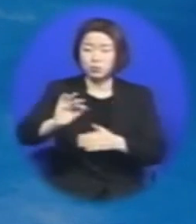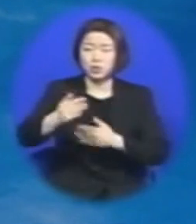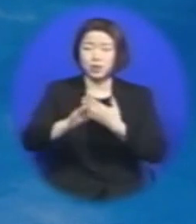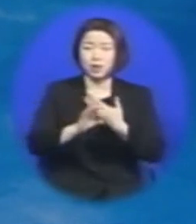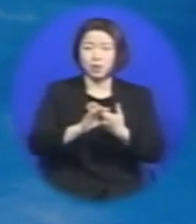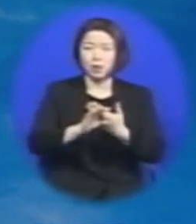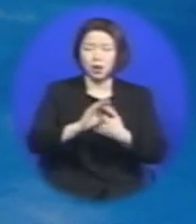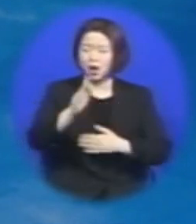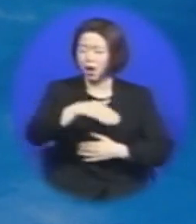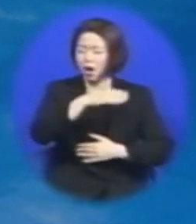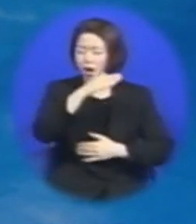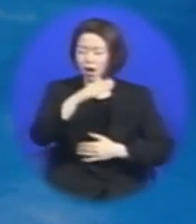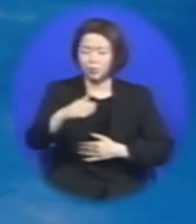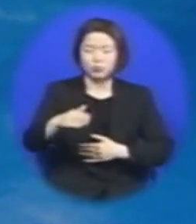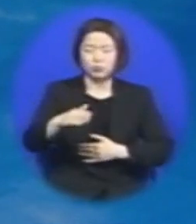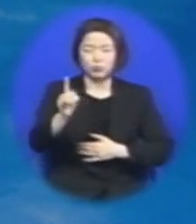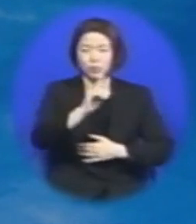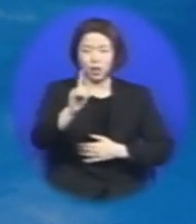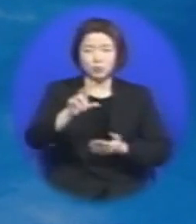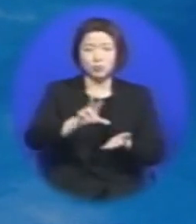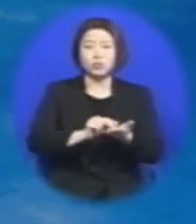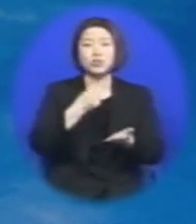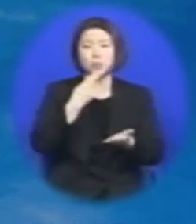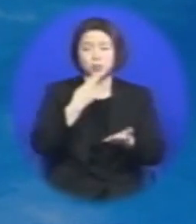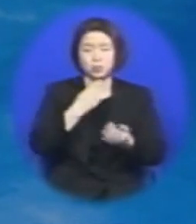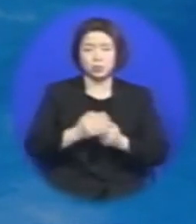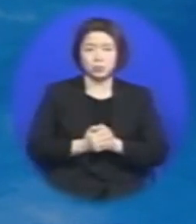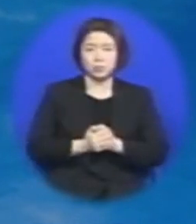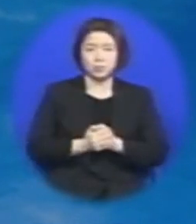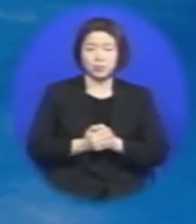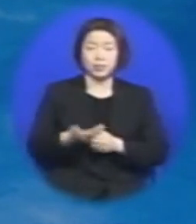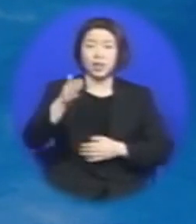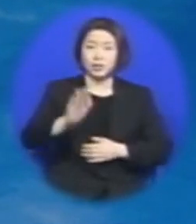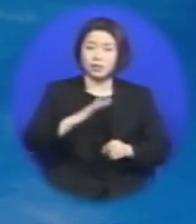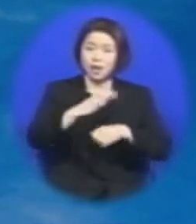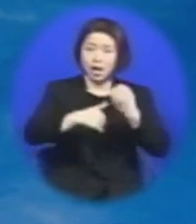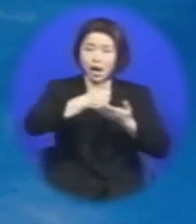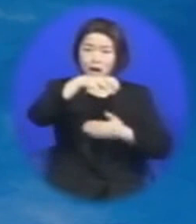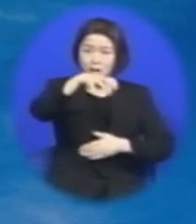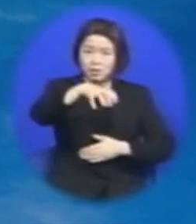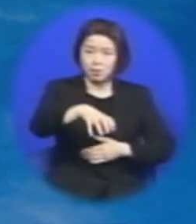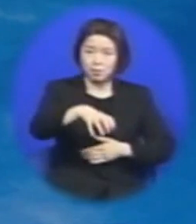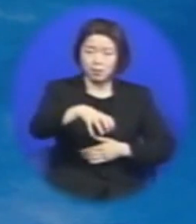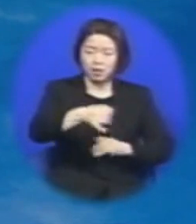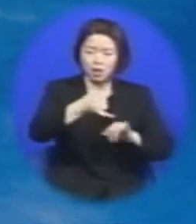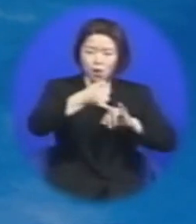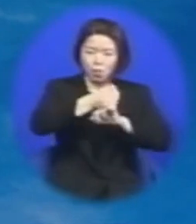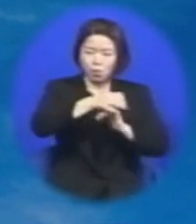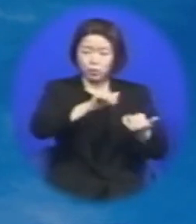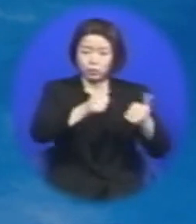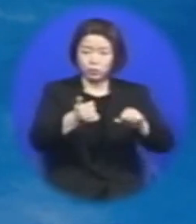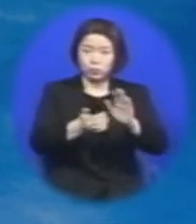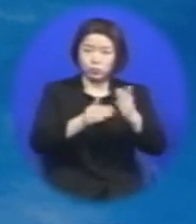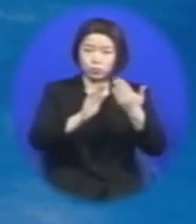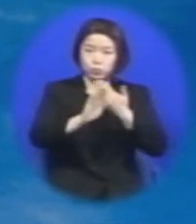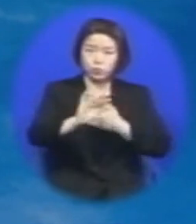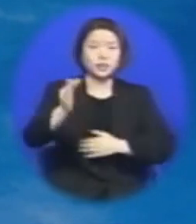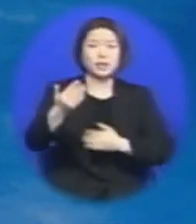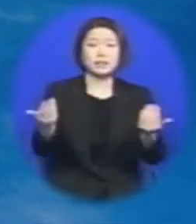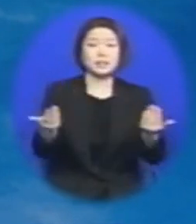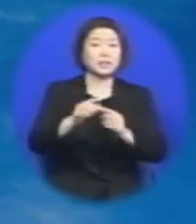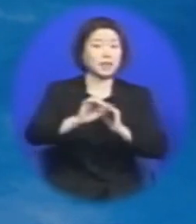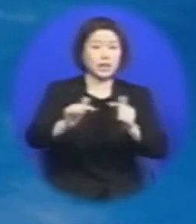안 됩니다 그런데 하나님 앞에서는 것은 꼭 죽고 난 다음에 된 일이